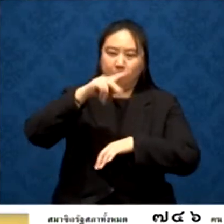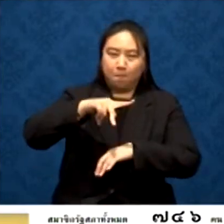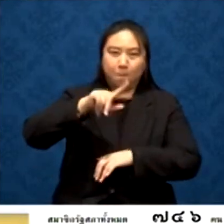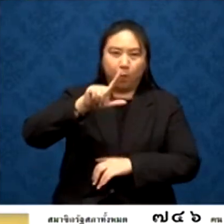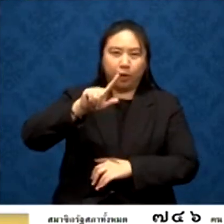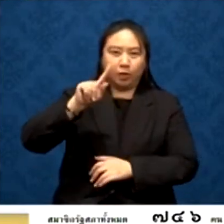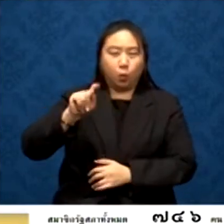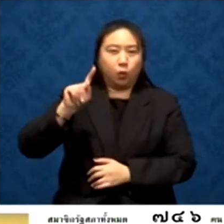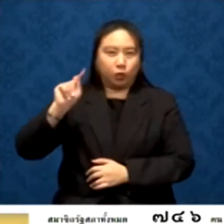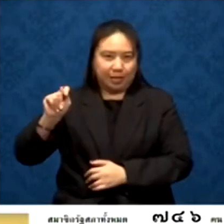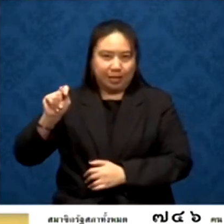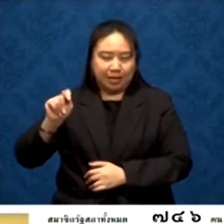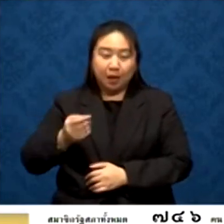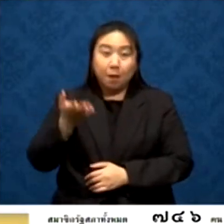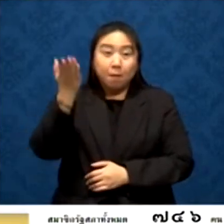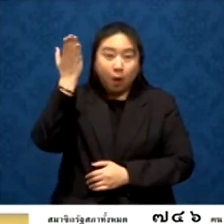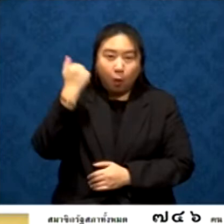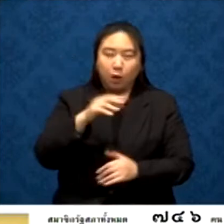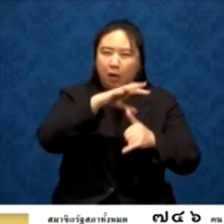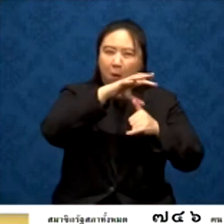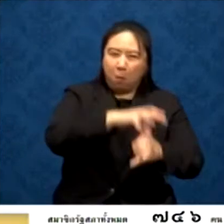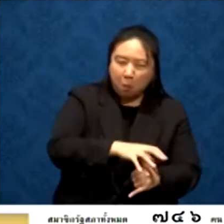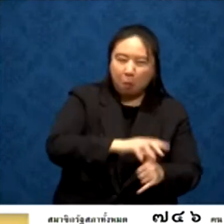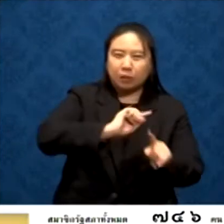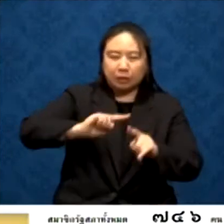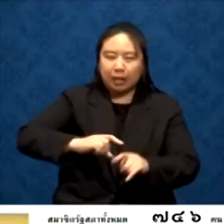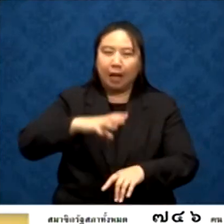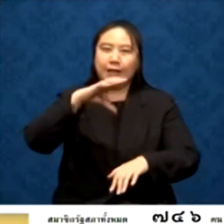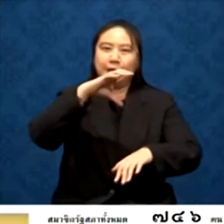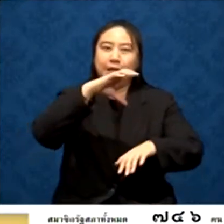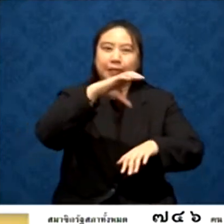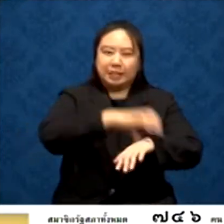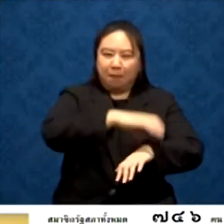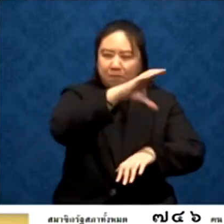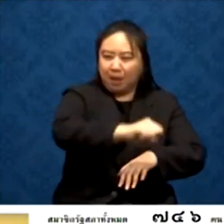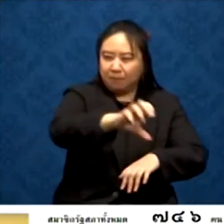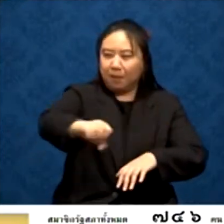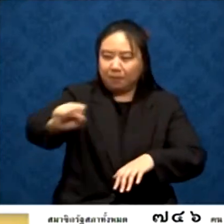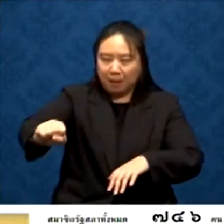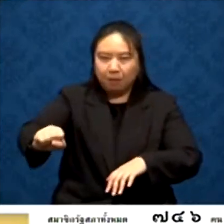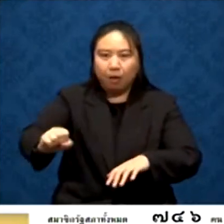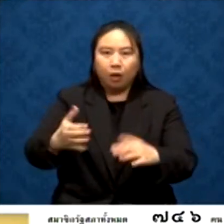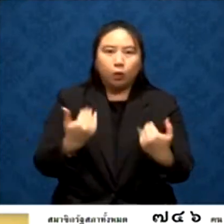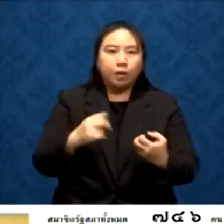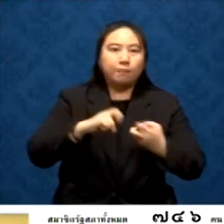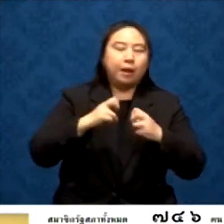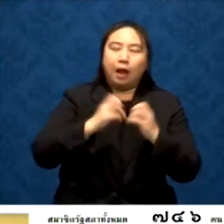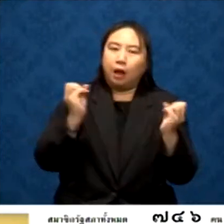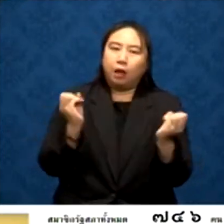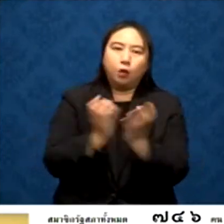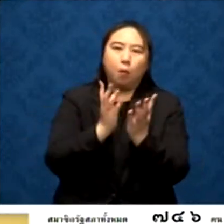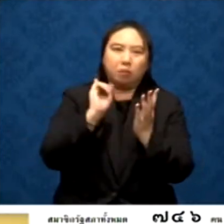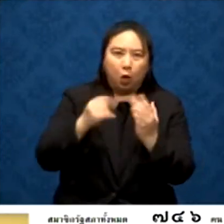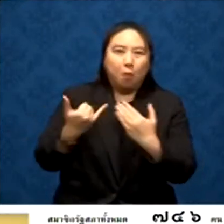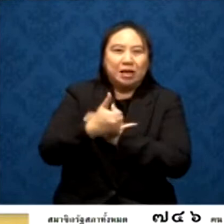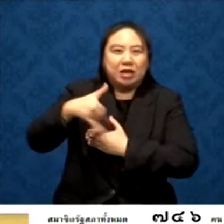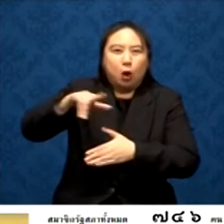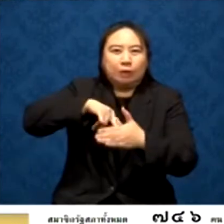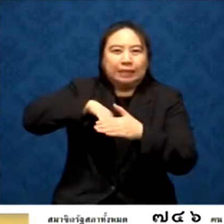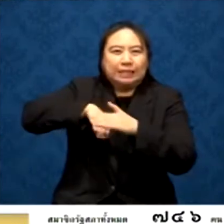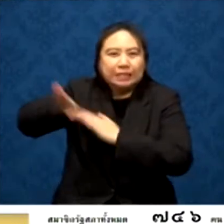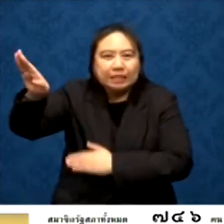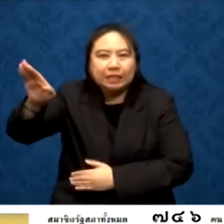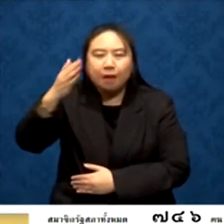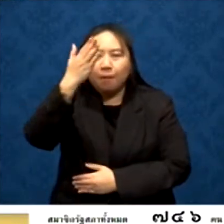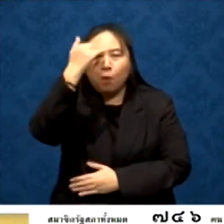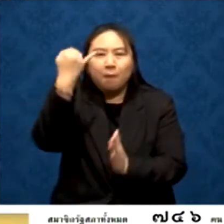บปรามการค้ามนุษย์สุดท้ายต้องรีภัยไปต่างประเทศประสบวิบากกรรมหลังจากที่จับนายทห